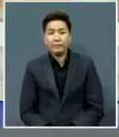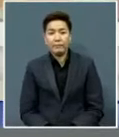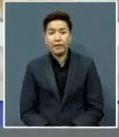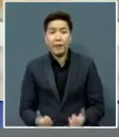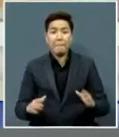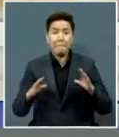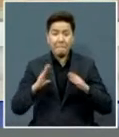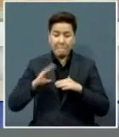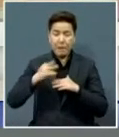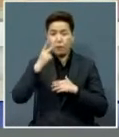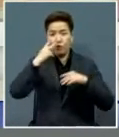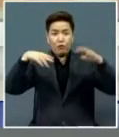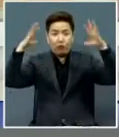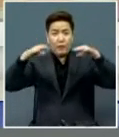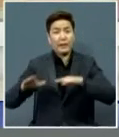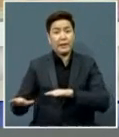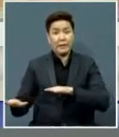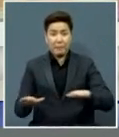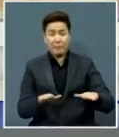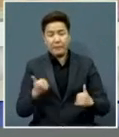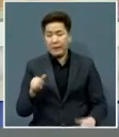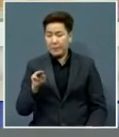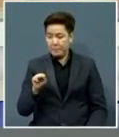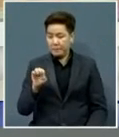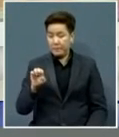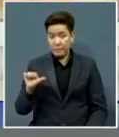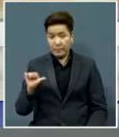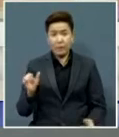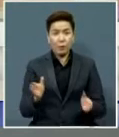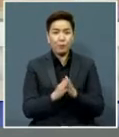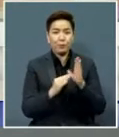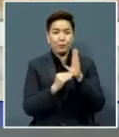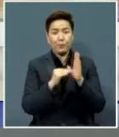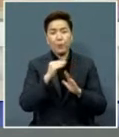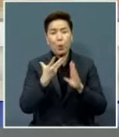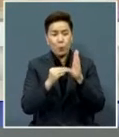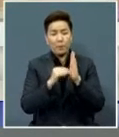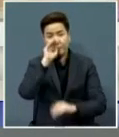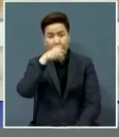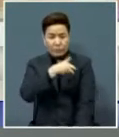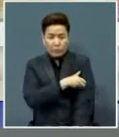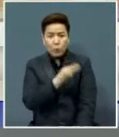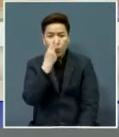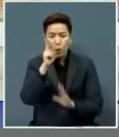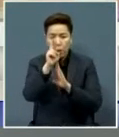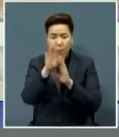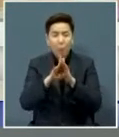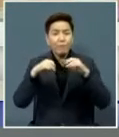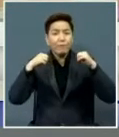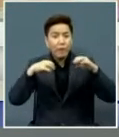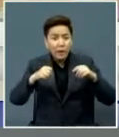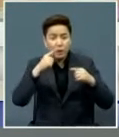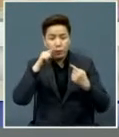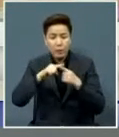ช่วงหน้าฝนแบบนี้ก็ต้องเตรียมตัวกันให้ดีนะฮะล่าสุด MEA เขาร่วมกับกรุงเทพมหานครลงไปตรวจสอบระบบไฟฟ้าที่สถ